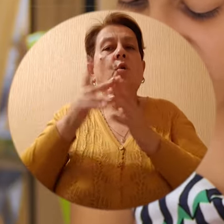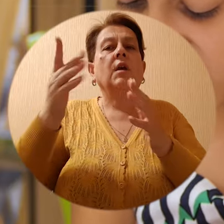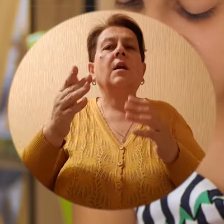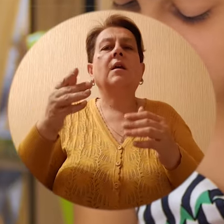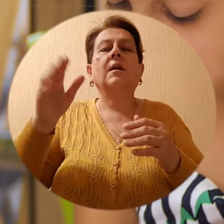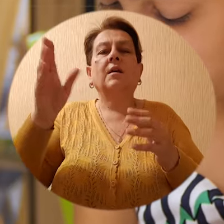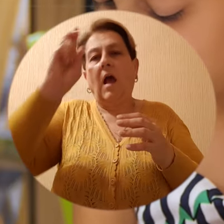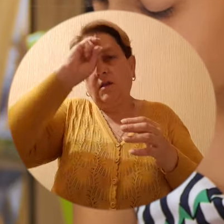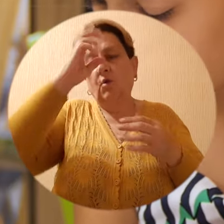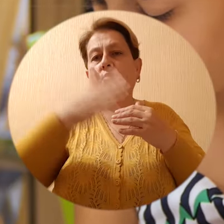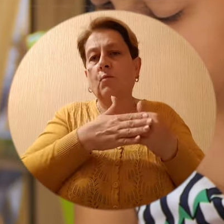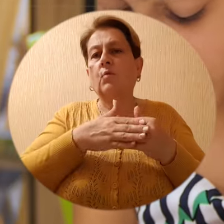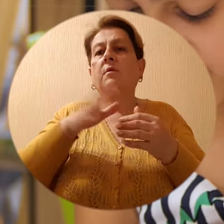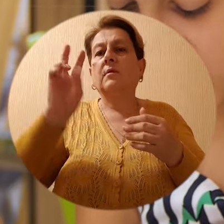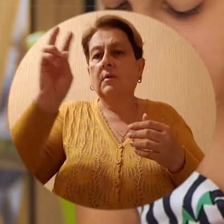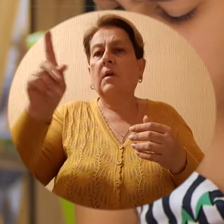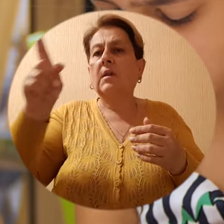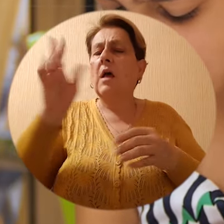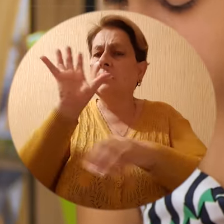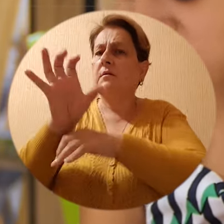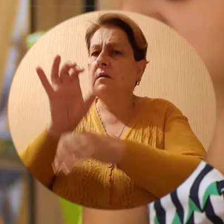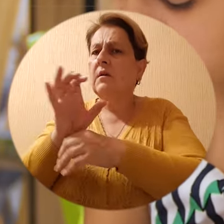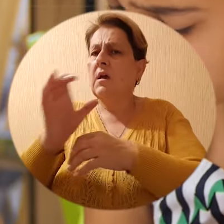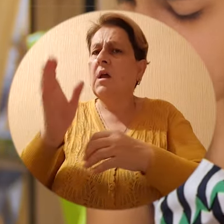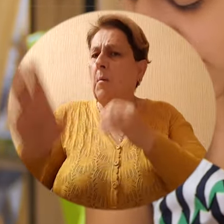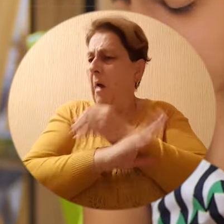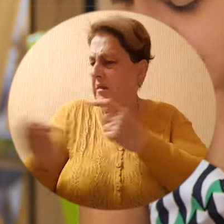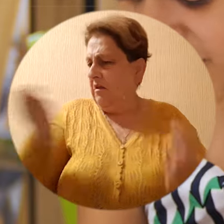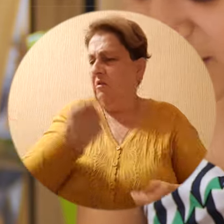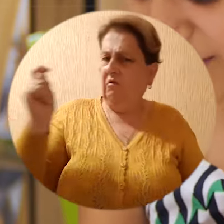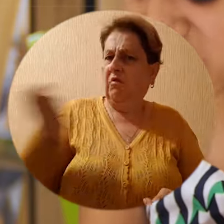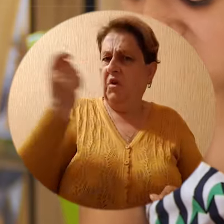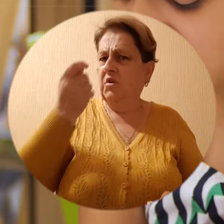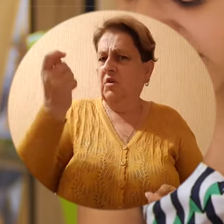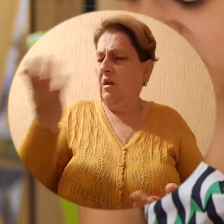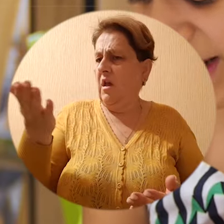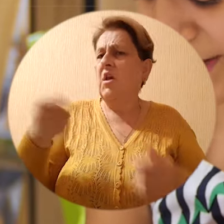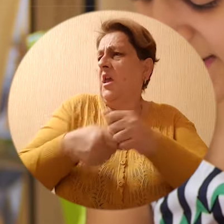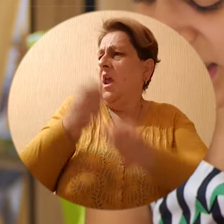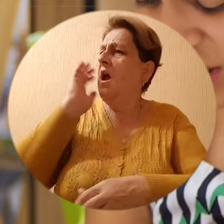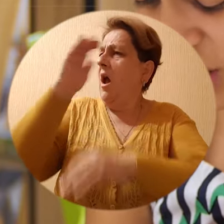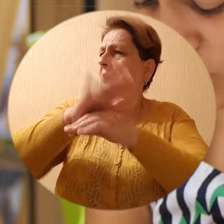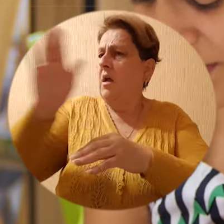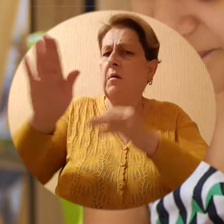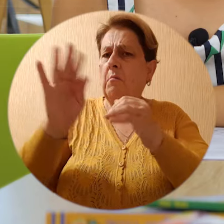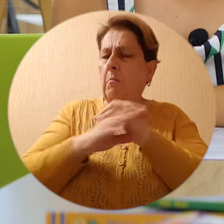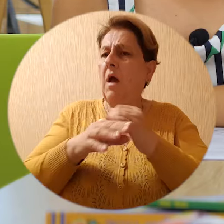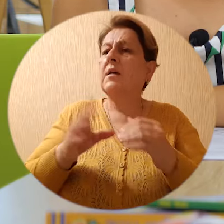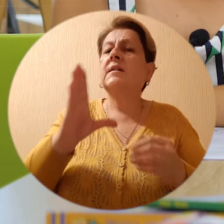իր ագահ տիրոջ մոտ։ Պան Մաթեյը նրան նախատեց, որ քիչ փայտ է բերել, թեպետ շատ երկար է մնացել